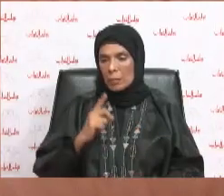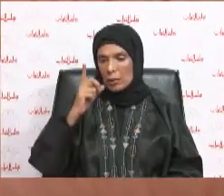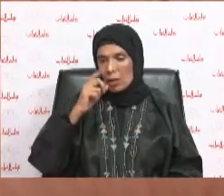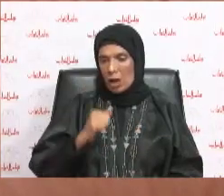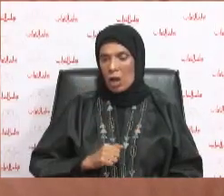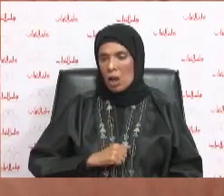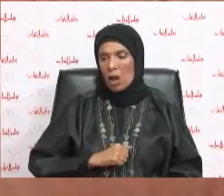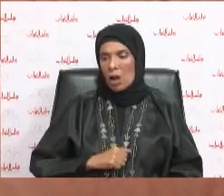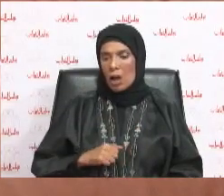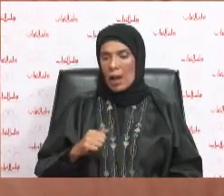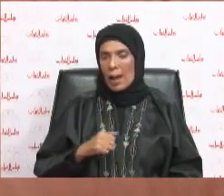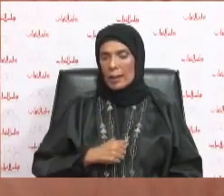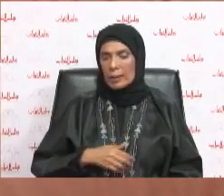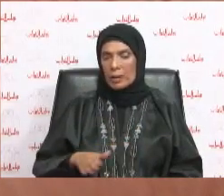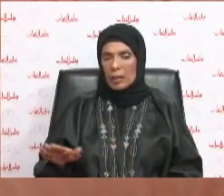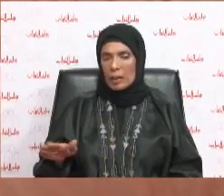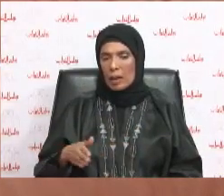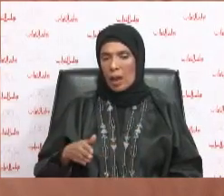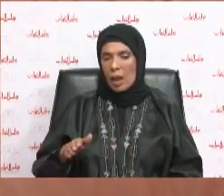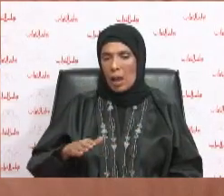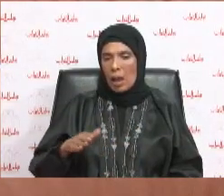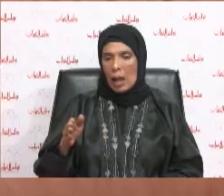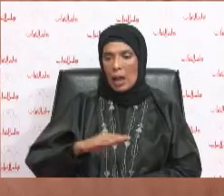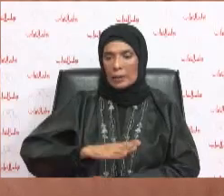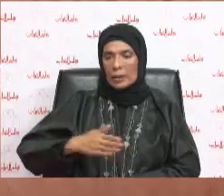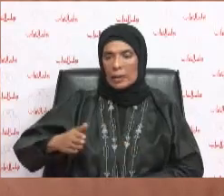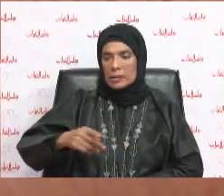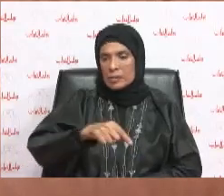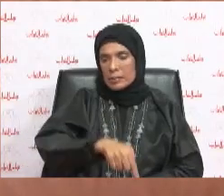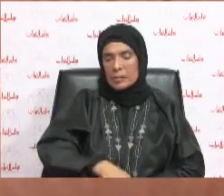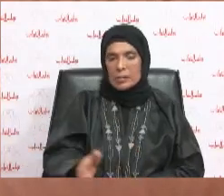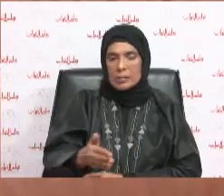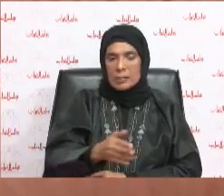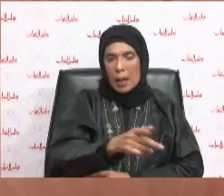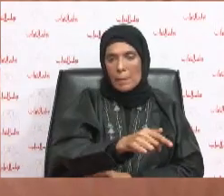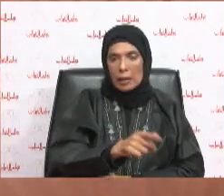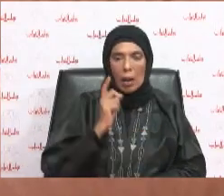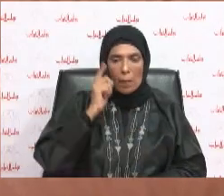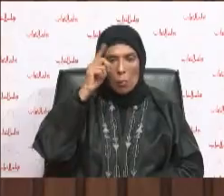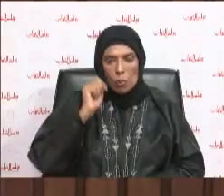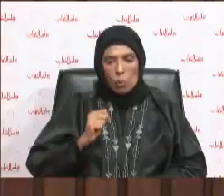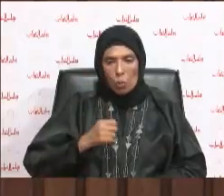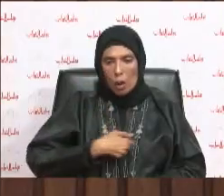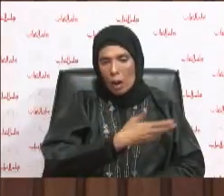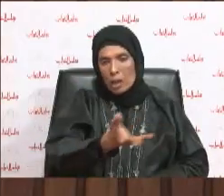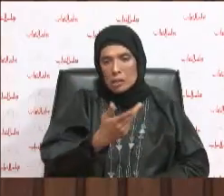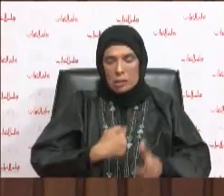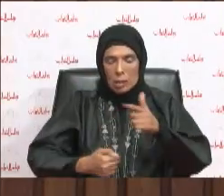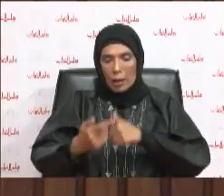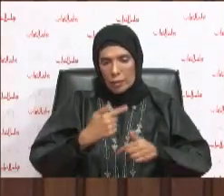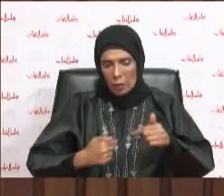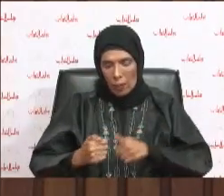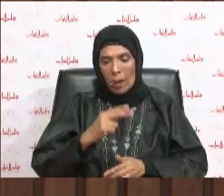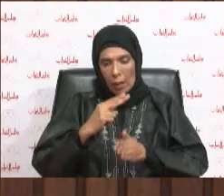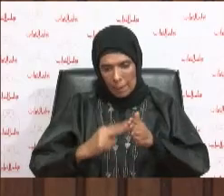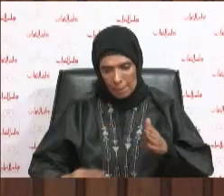2009، وأشار أيضا في كلمته ومداخلته مشكور أن هذا القرار يهدف إلى المحافظة على جهد الصيد. نعم، هذا القرار